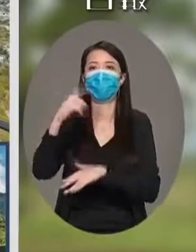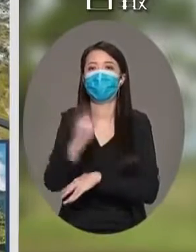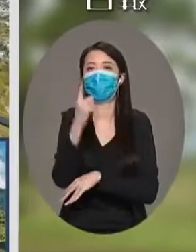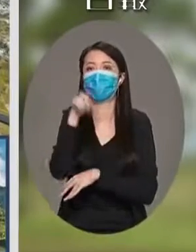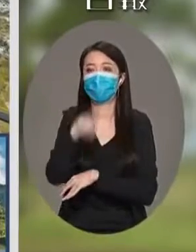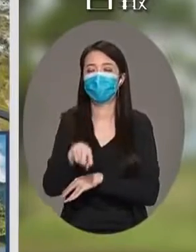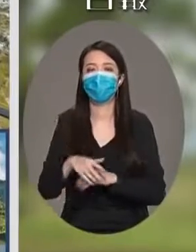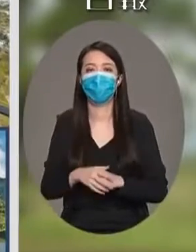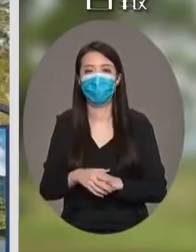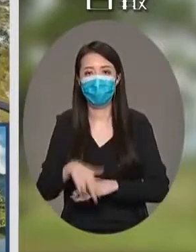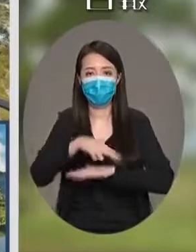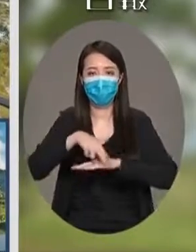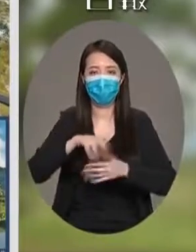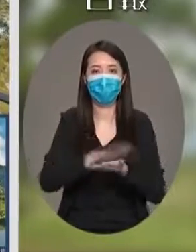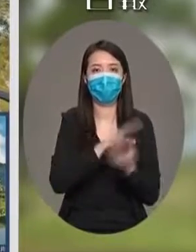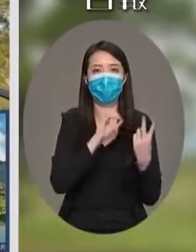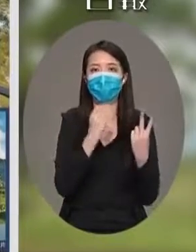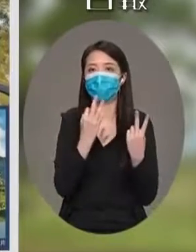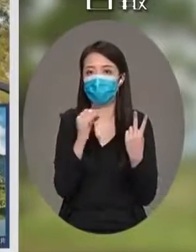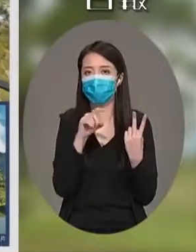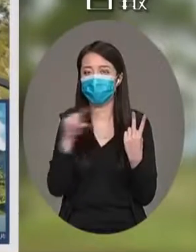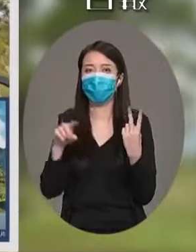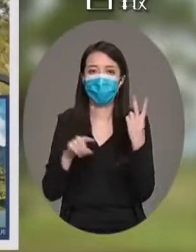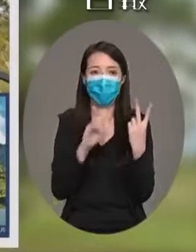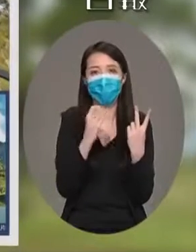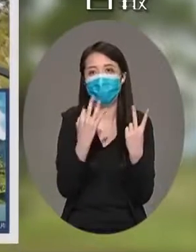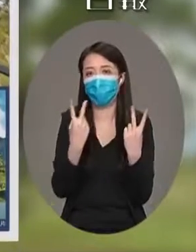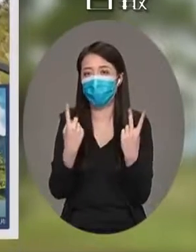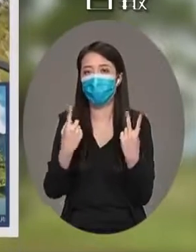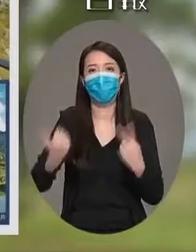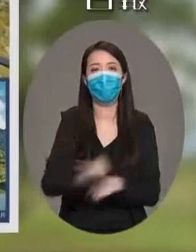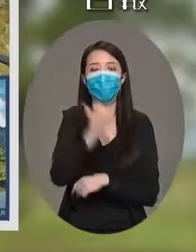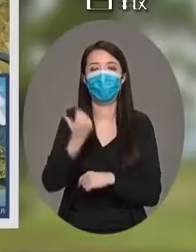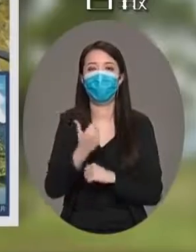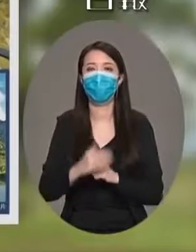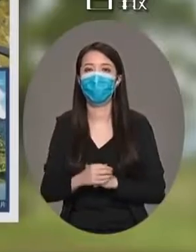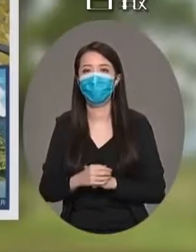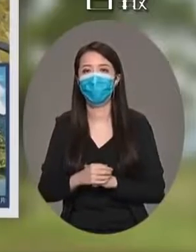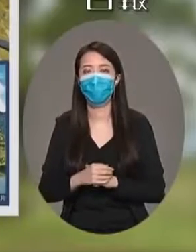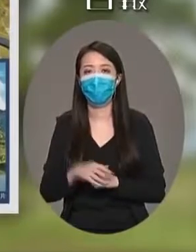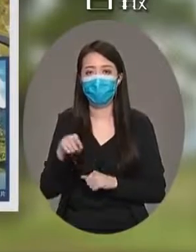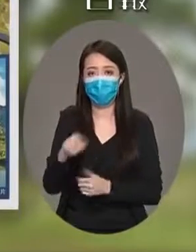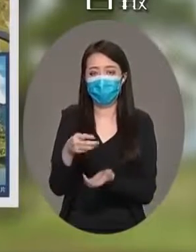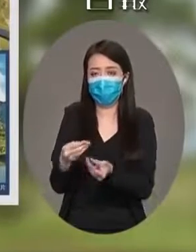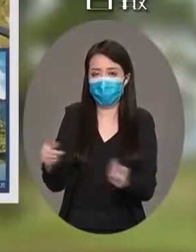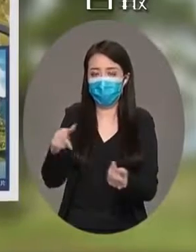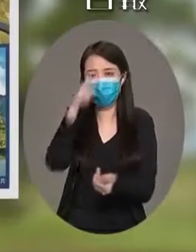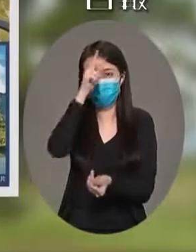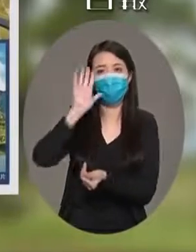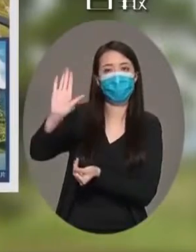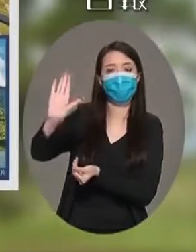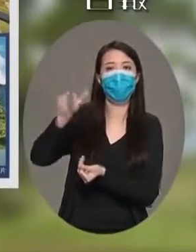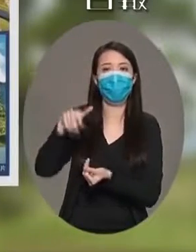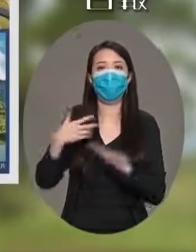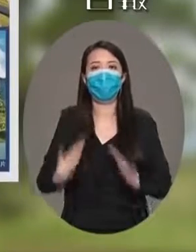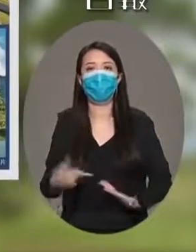11000多人，計劃可以在2030至2031年落成。 據悉該用地為政府用地，現